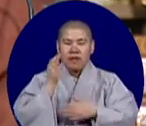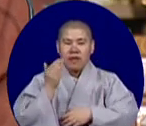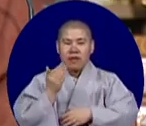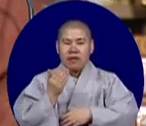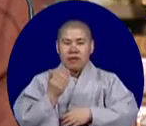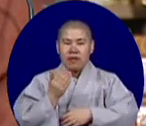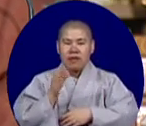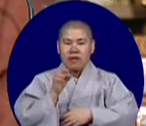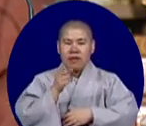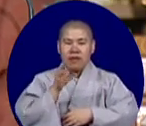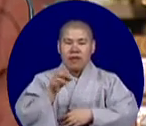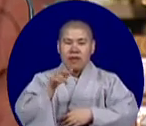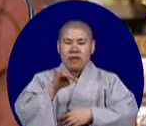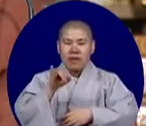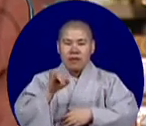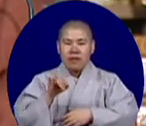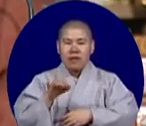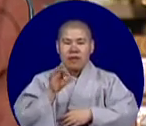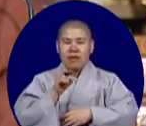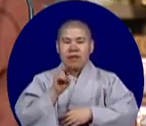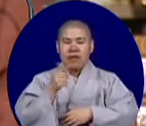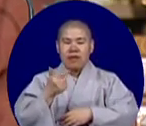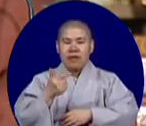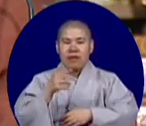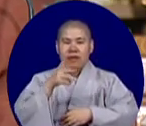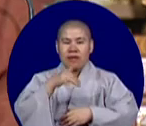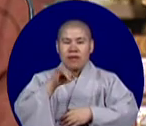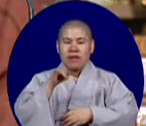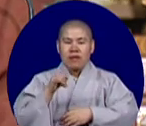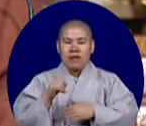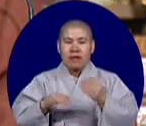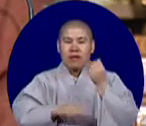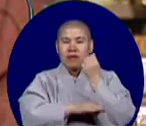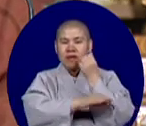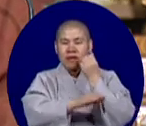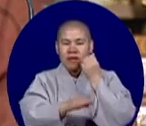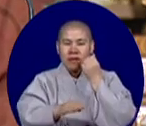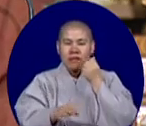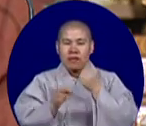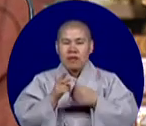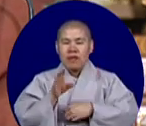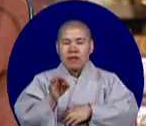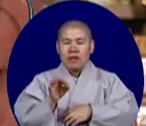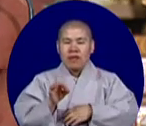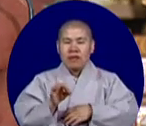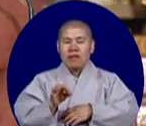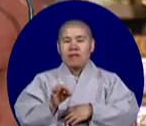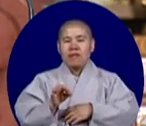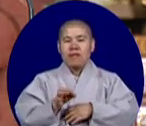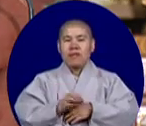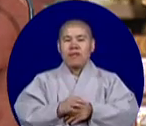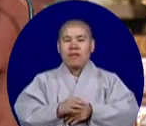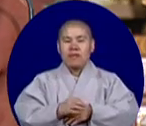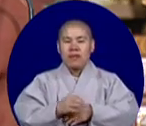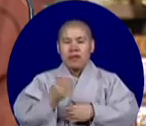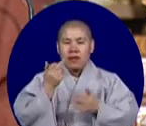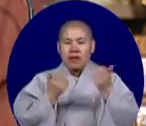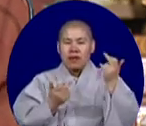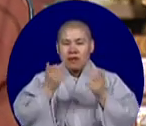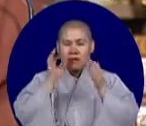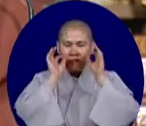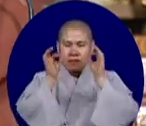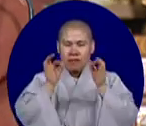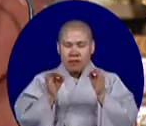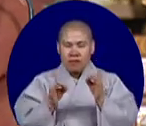그래서 영지예요. 그림자 영자 연못 짓자. 산이 환하게 보여 비쳐요. 나는 어릴 때